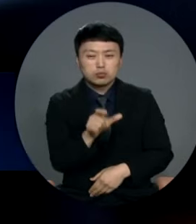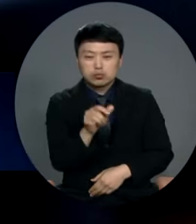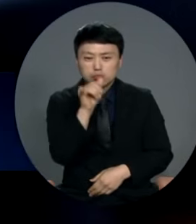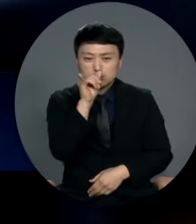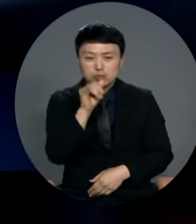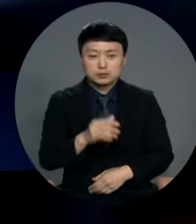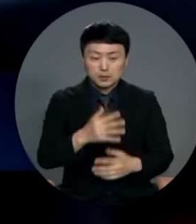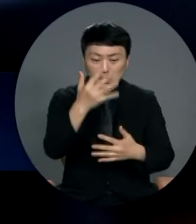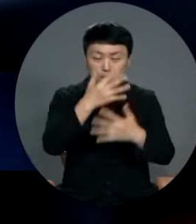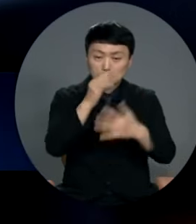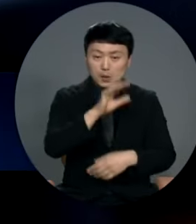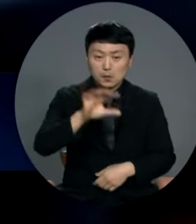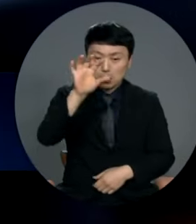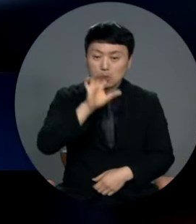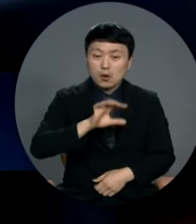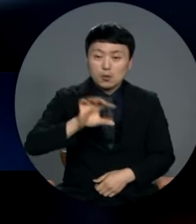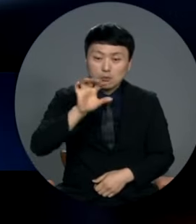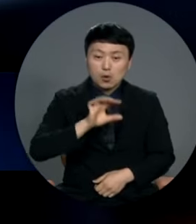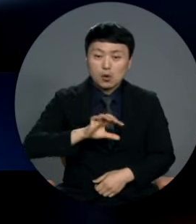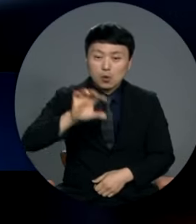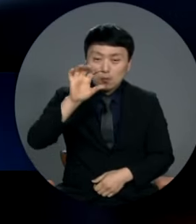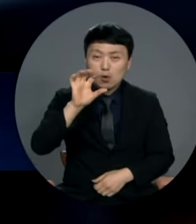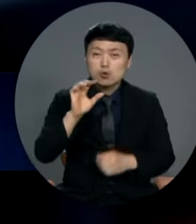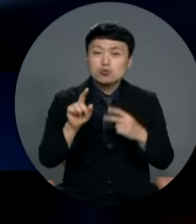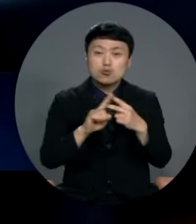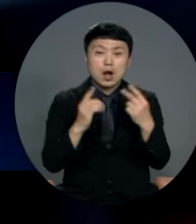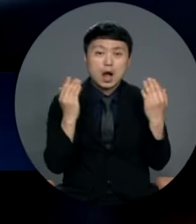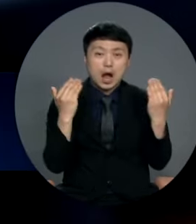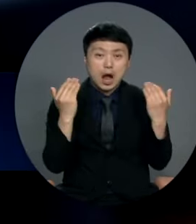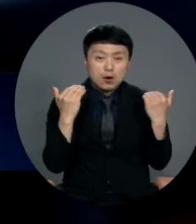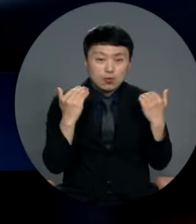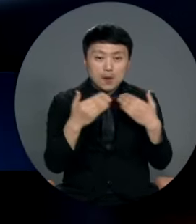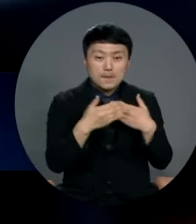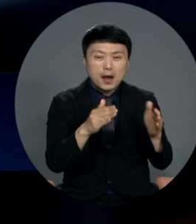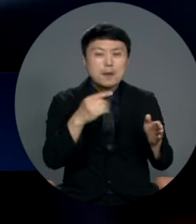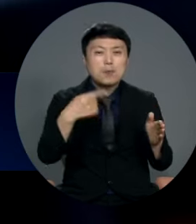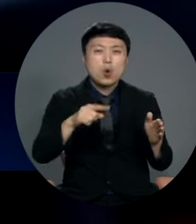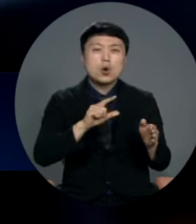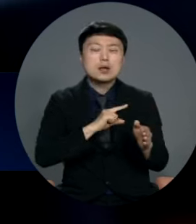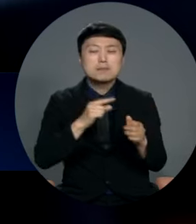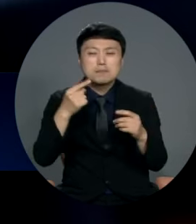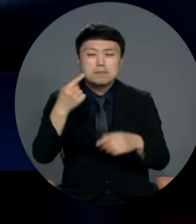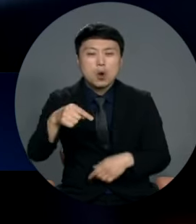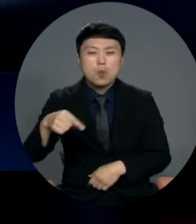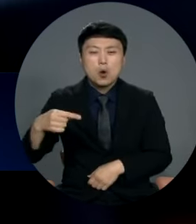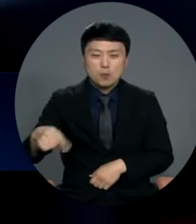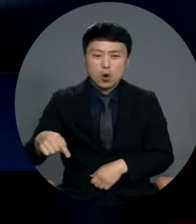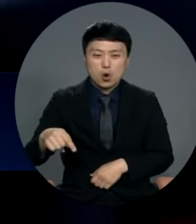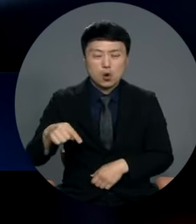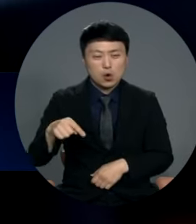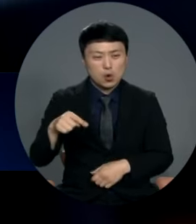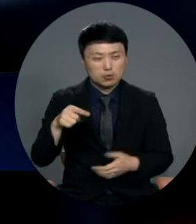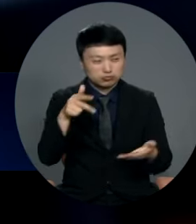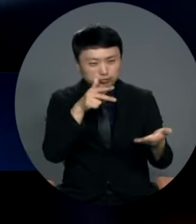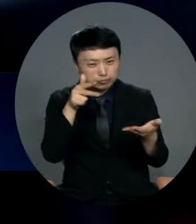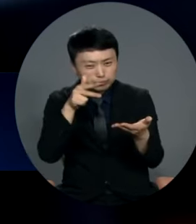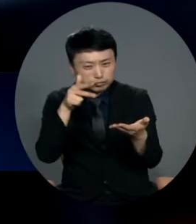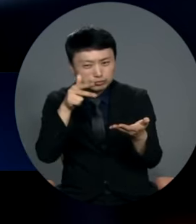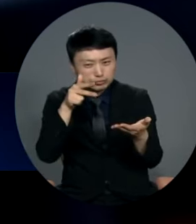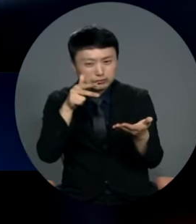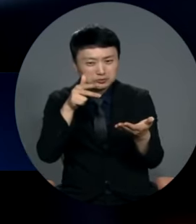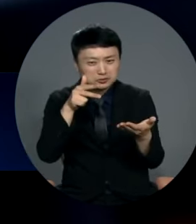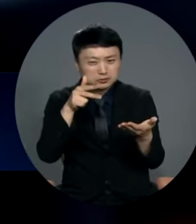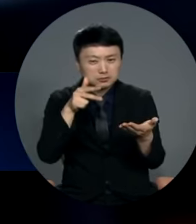그 영상 밑에 뭐 어느 중학교 몇 학년 몇 반에 누구 포탈한 영상